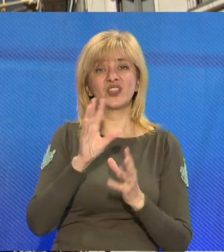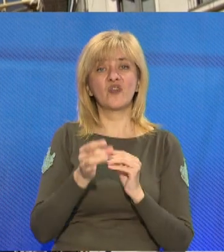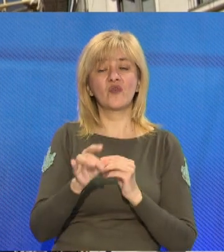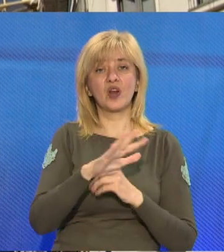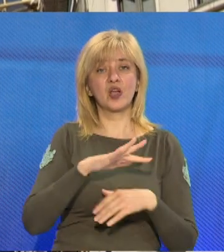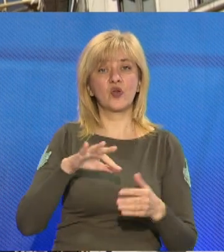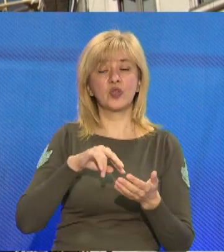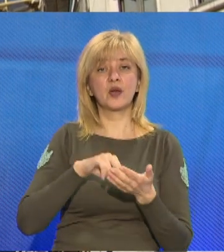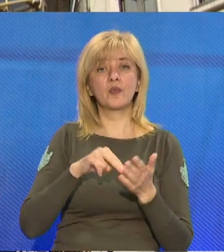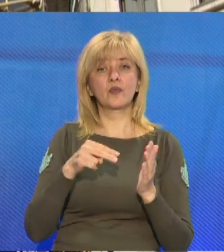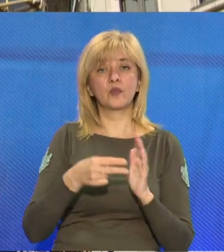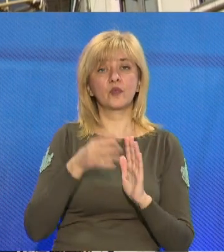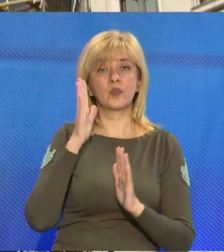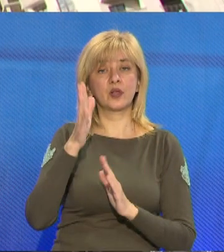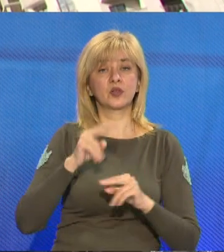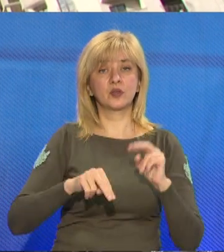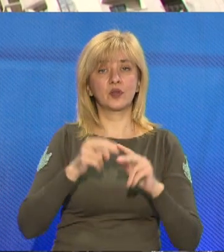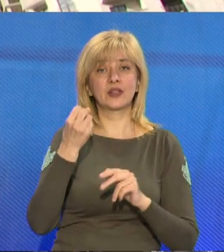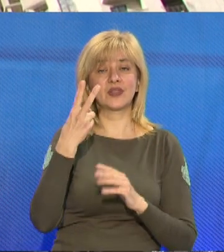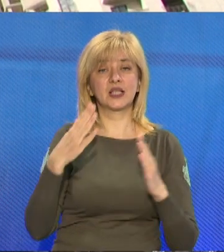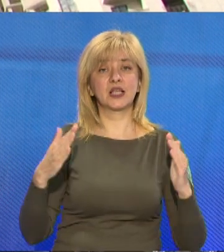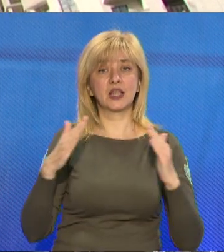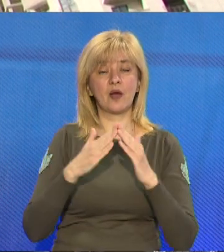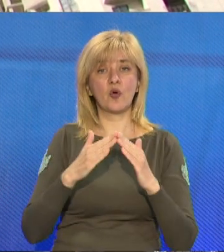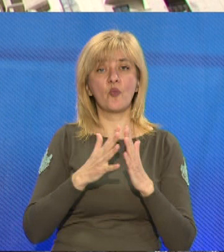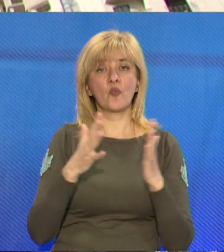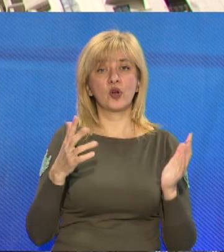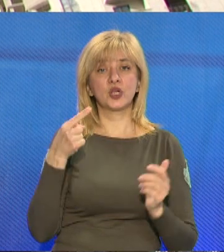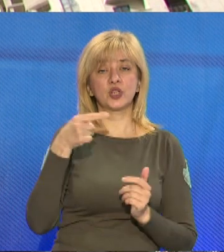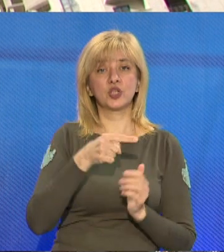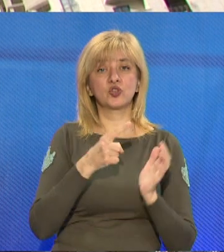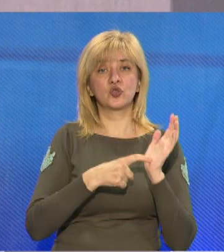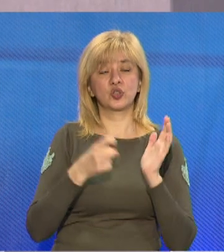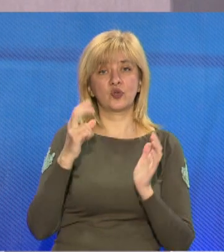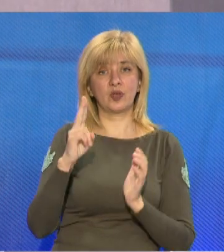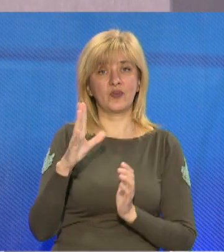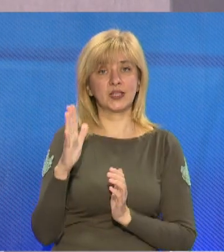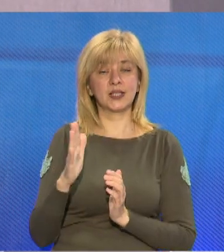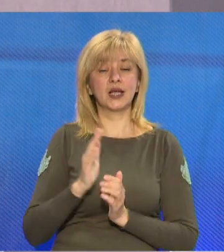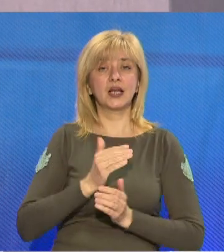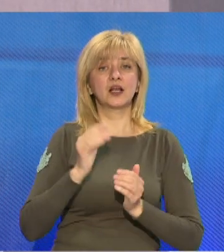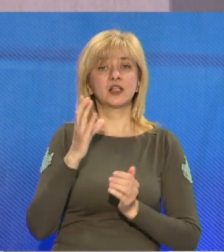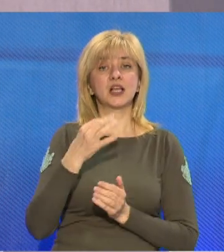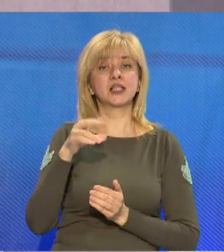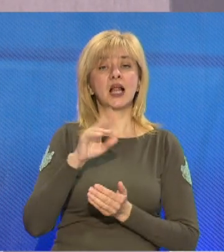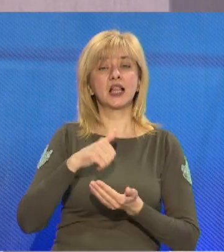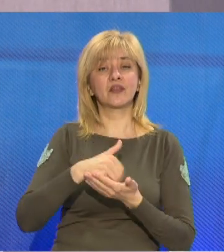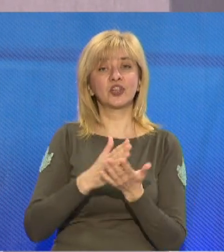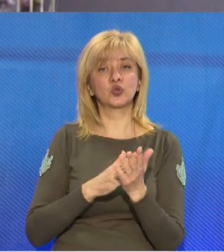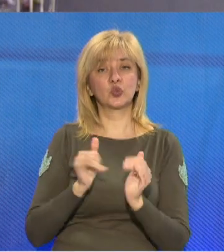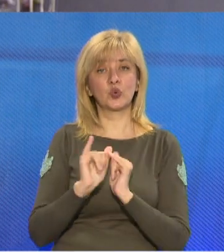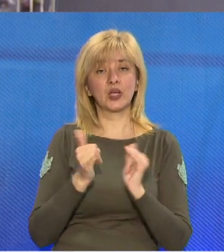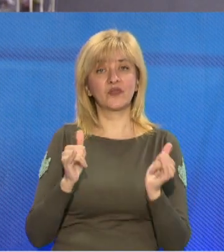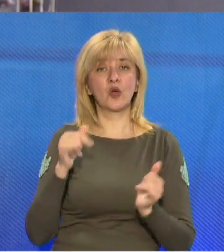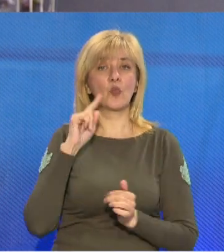ускрайку лесопарковой зоны, будет узведено 12 домов. Это больше за 1600 квартир. Тем часом социальная инфраструктура развивается и